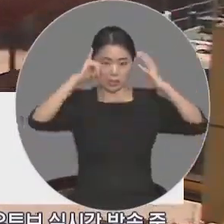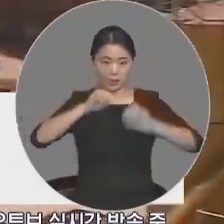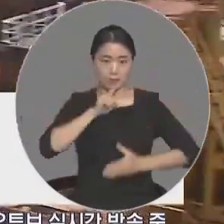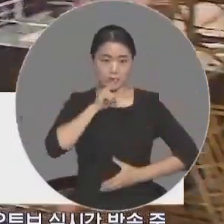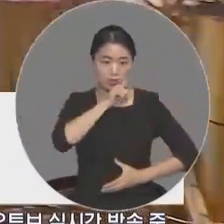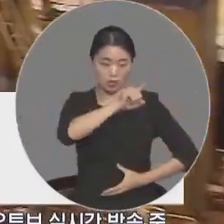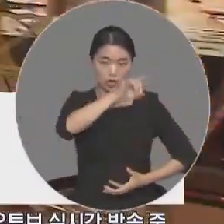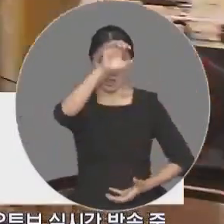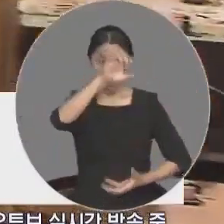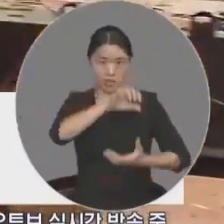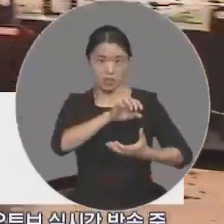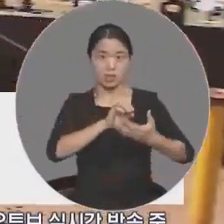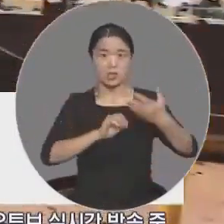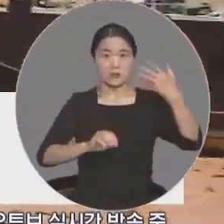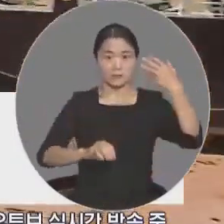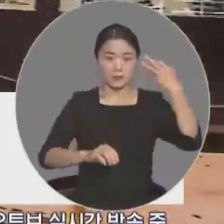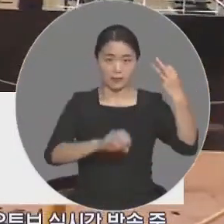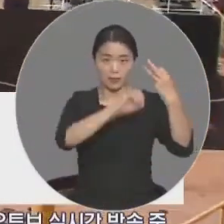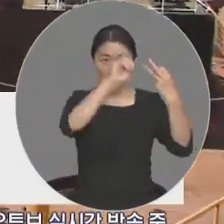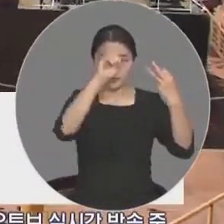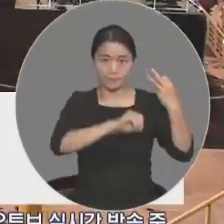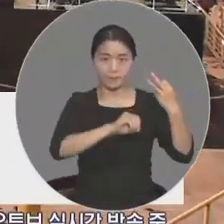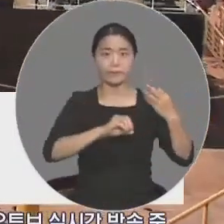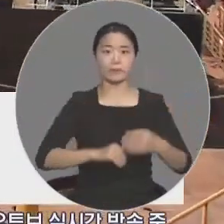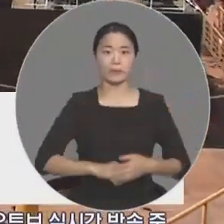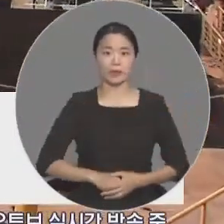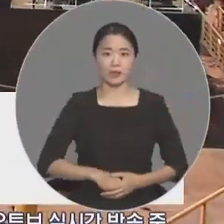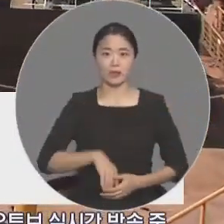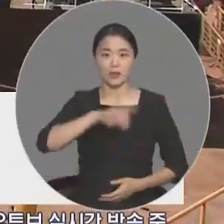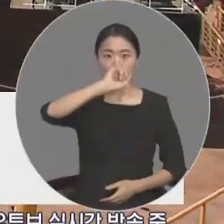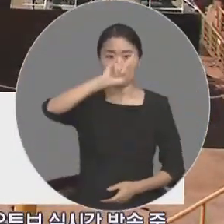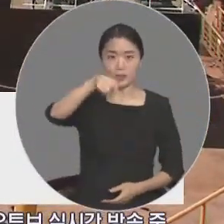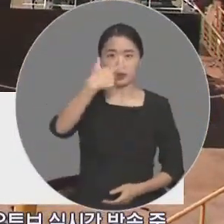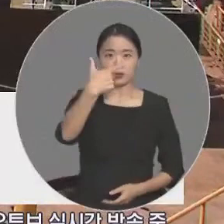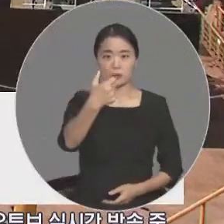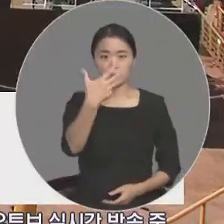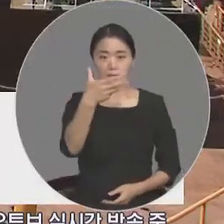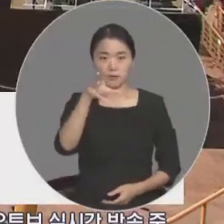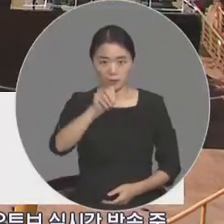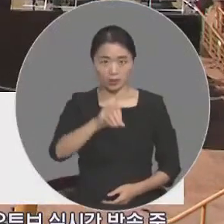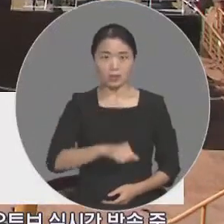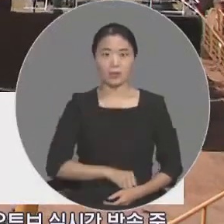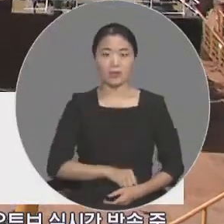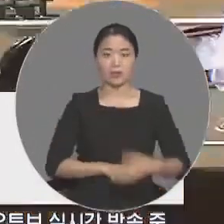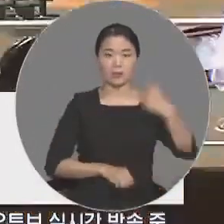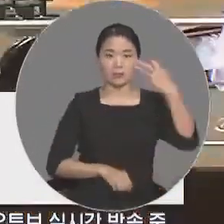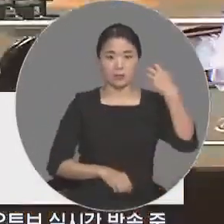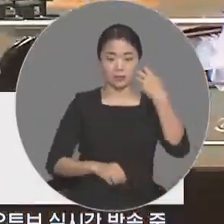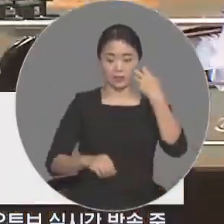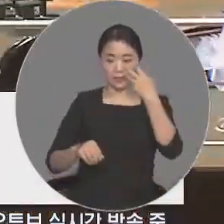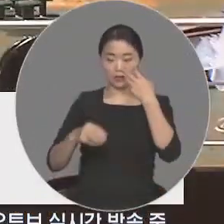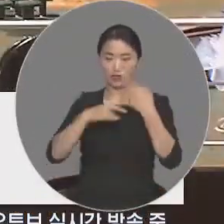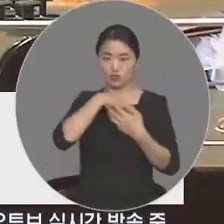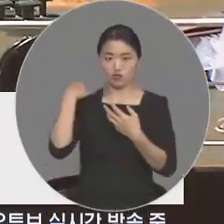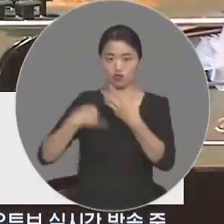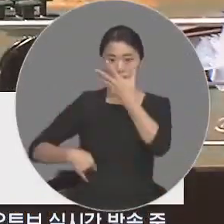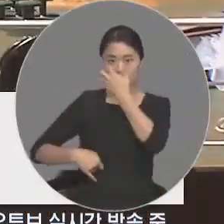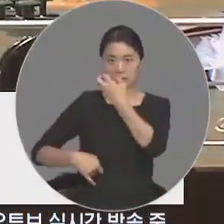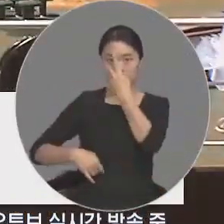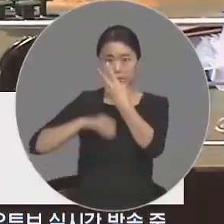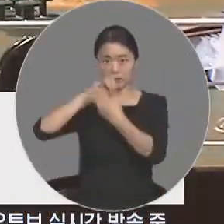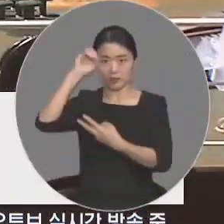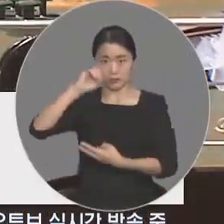27만 cgt를 수주해 168만 CZ 82%를 차지한 중국과 큰 격차로